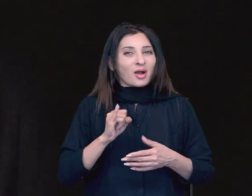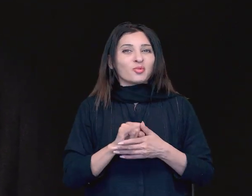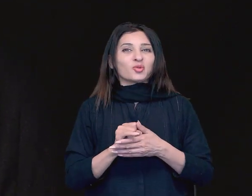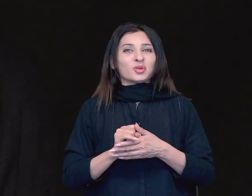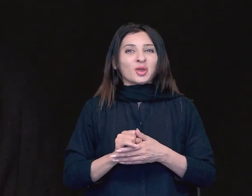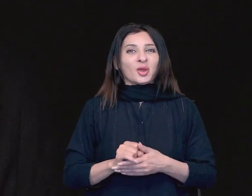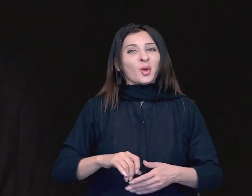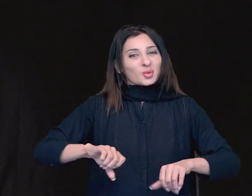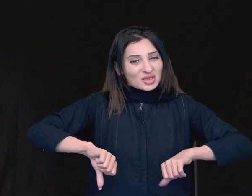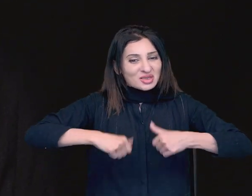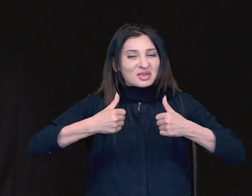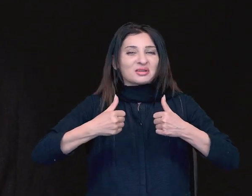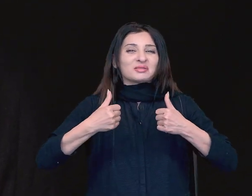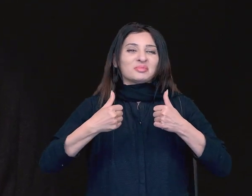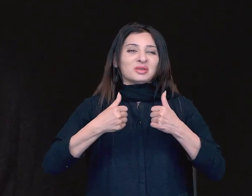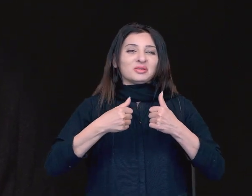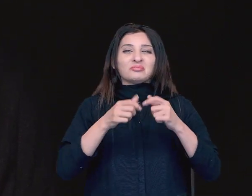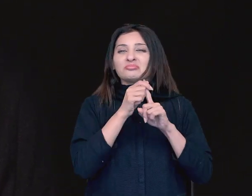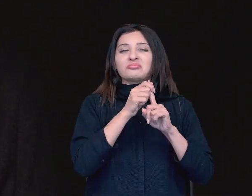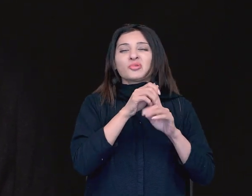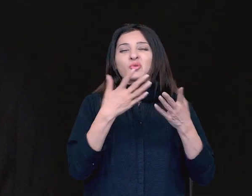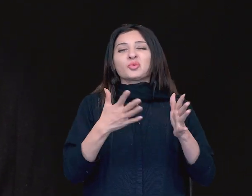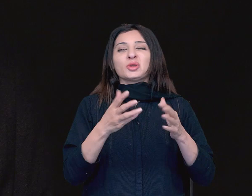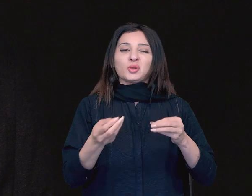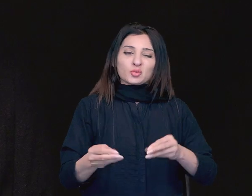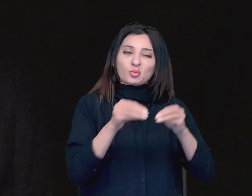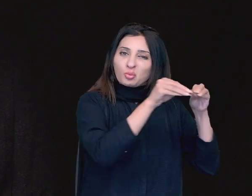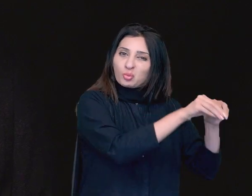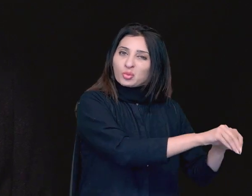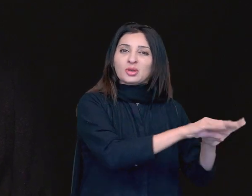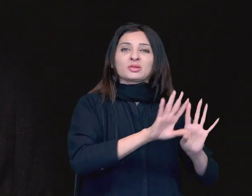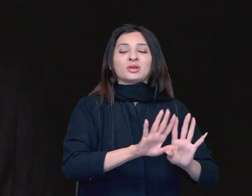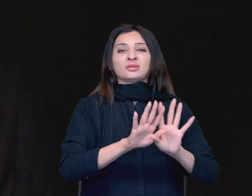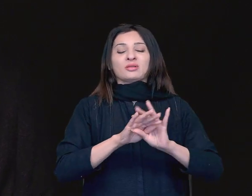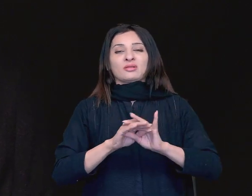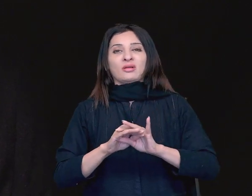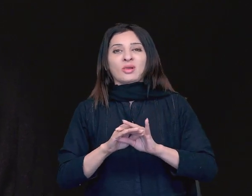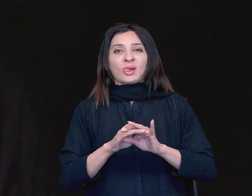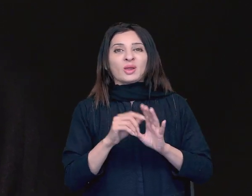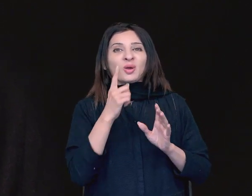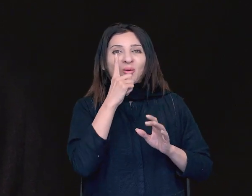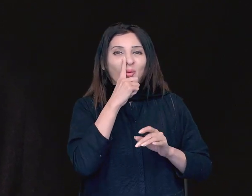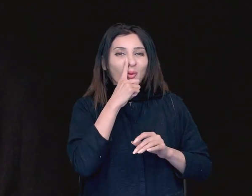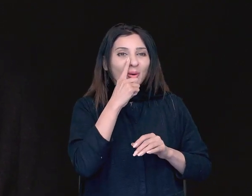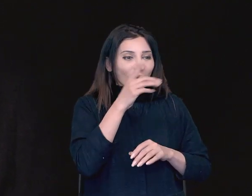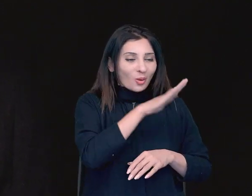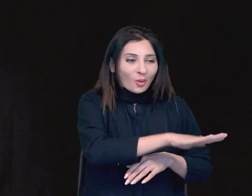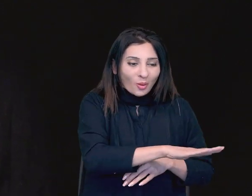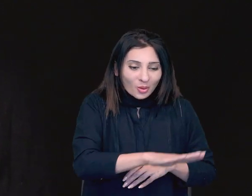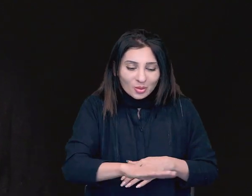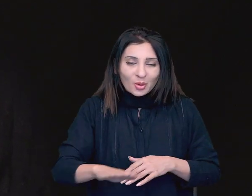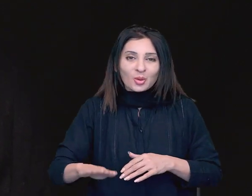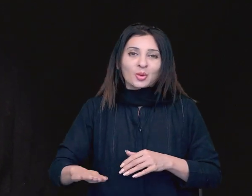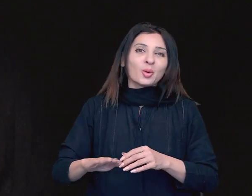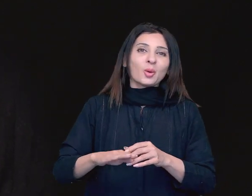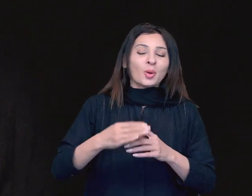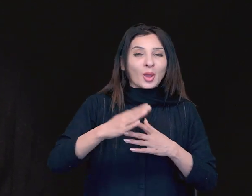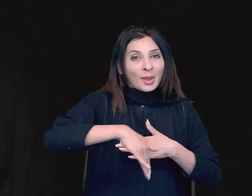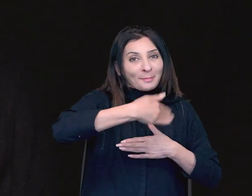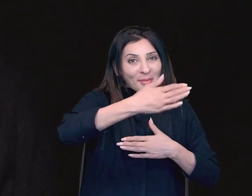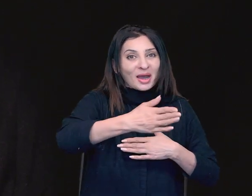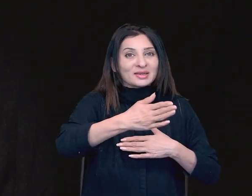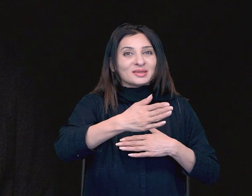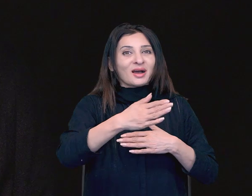है। उनके लिए ऐसे बाहर निकल के तफरीह की जगह नहीं होती, कोई पार्क्स नहीं